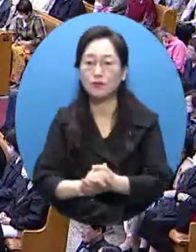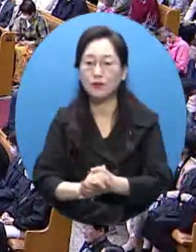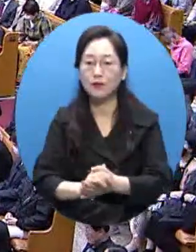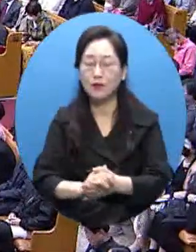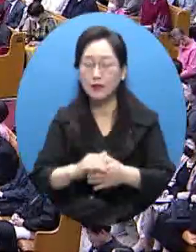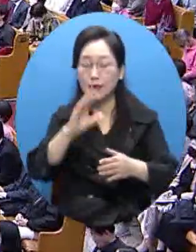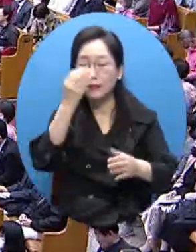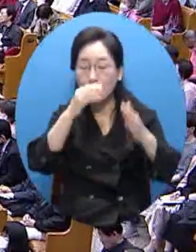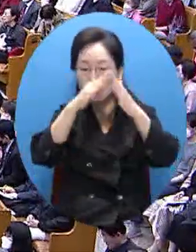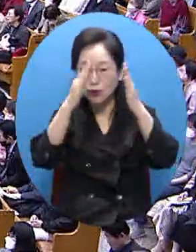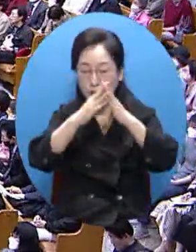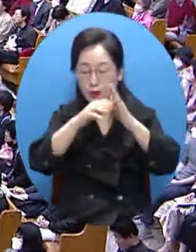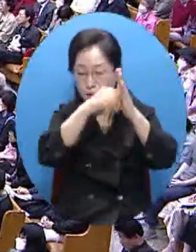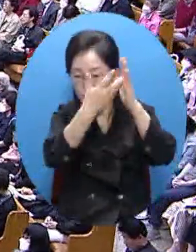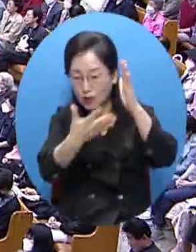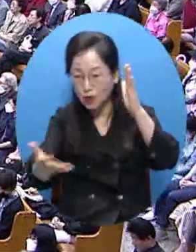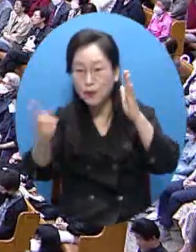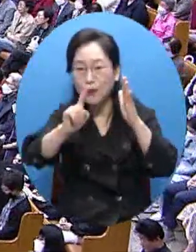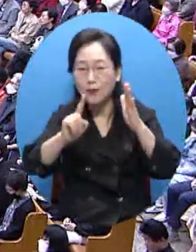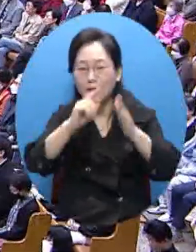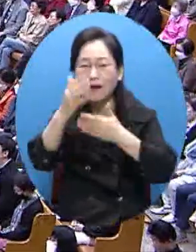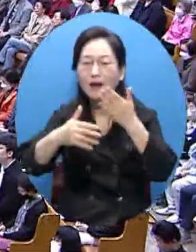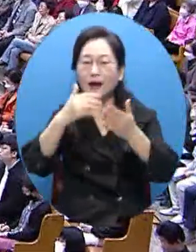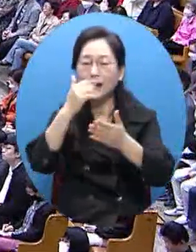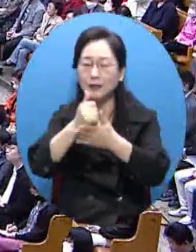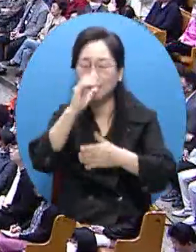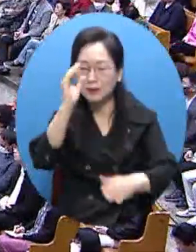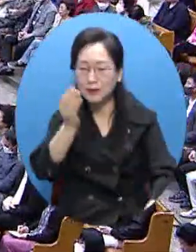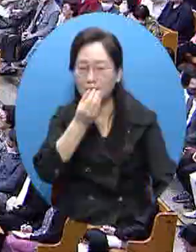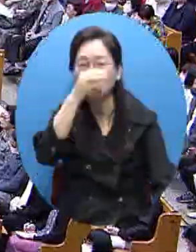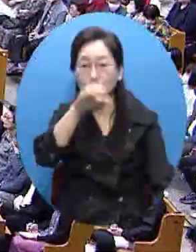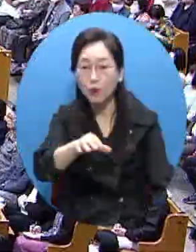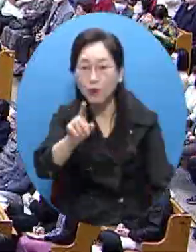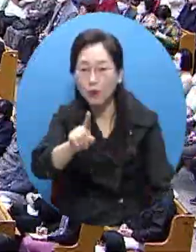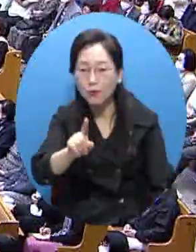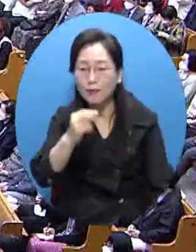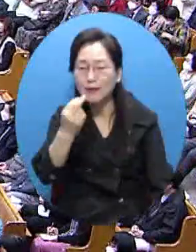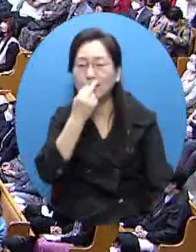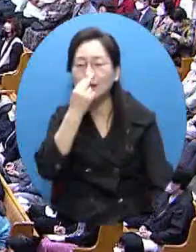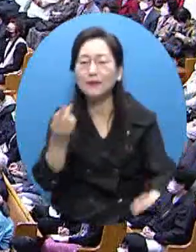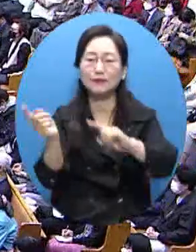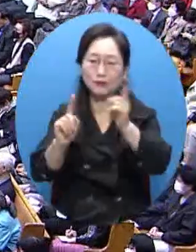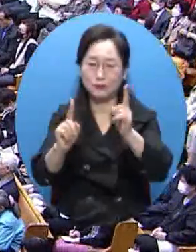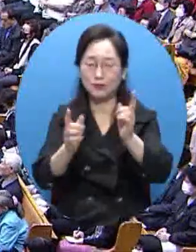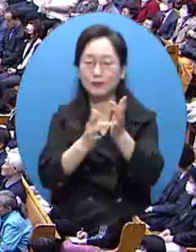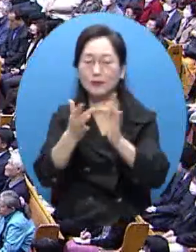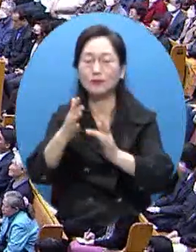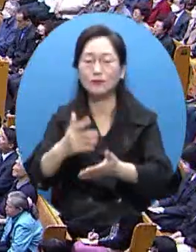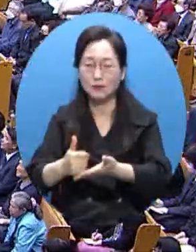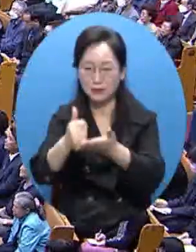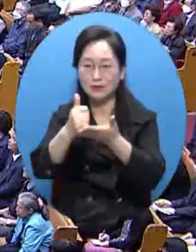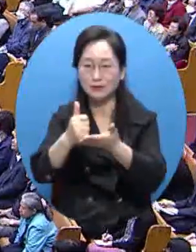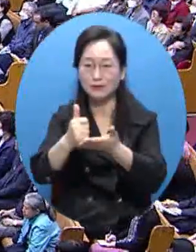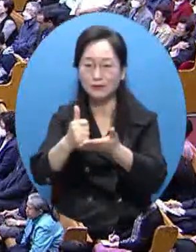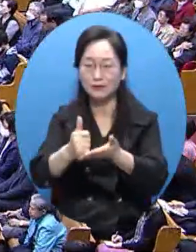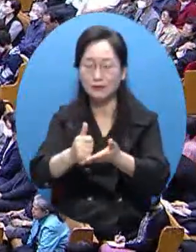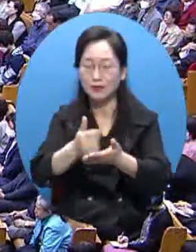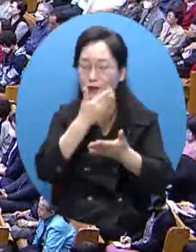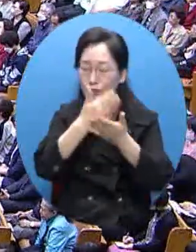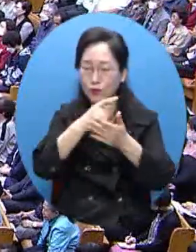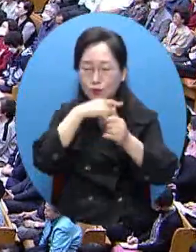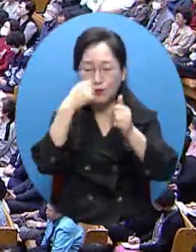성전에서 흘러나오는 이 물은 하나님의 전에서 흘러나오는 사람을 살리는 생명수, 예수님의 부활의